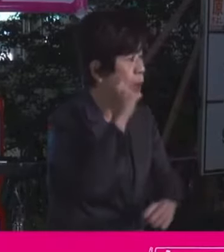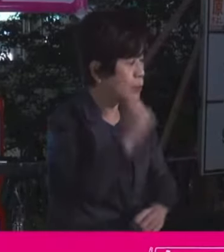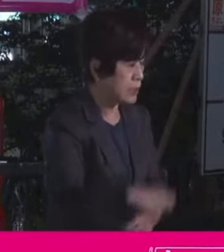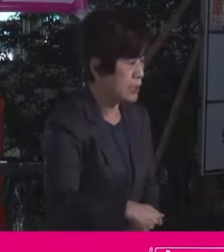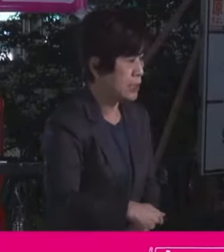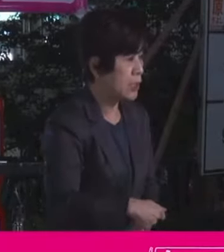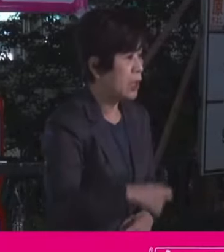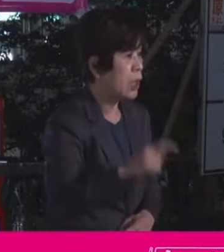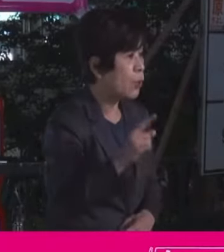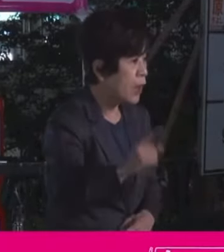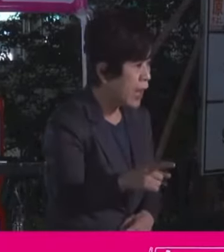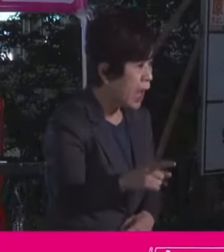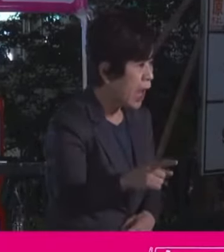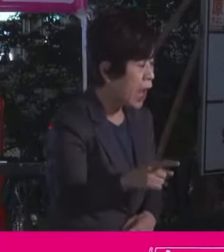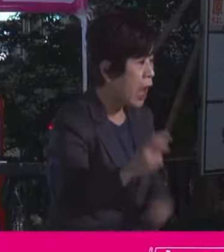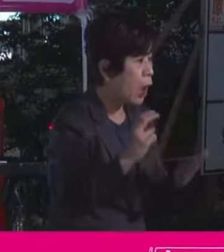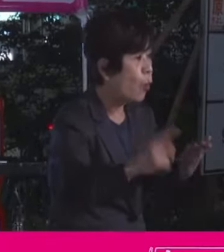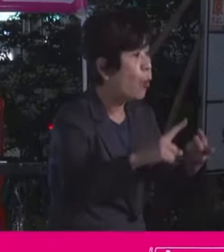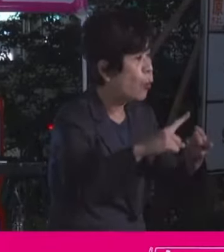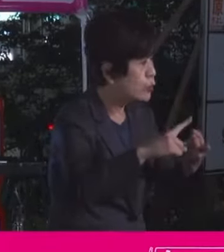な対等性と言います。